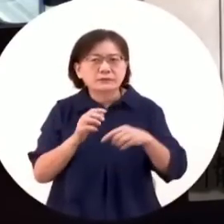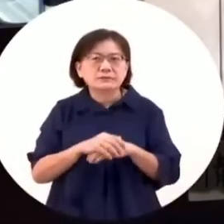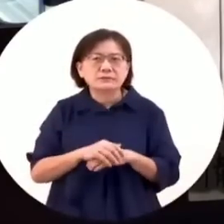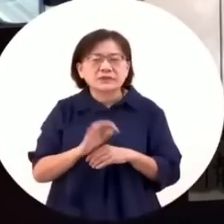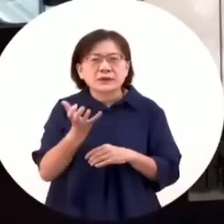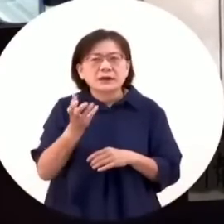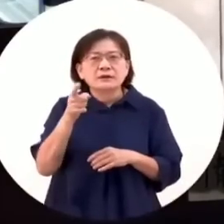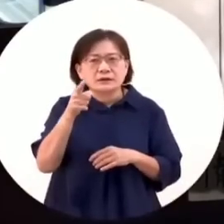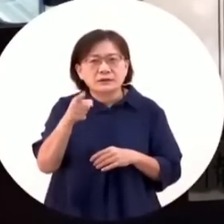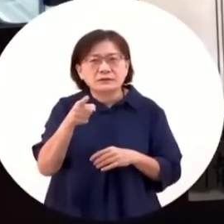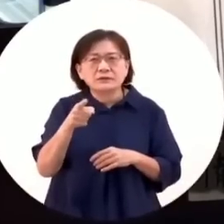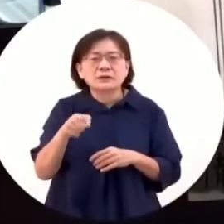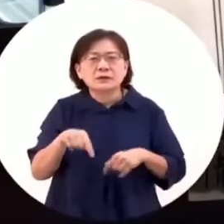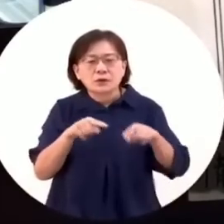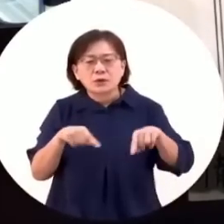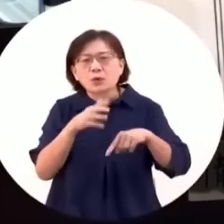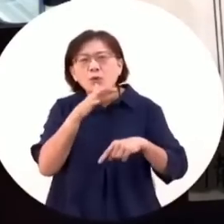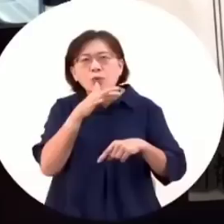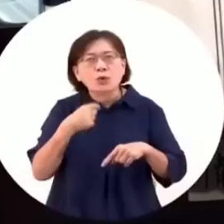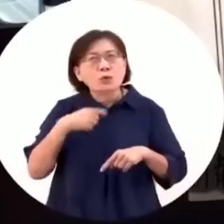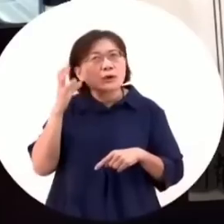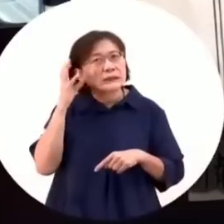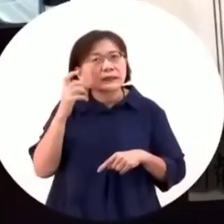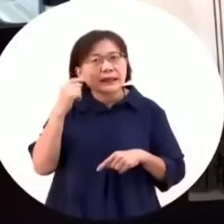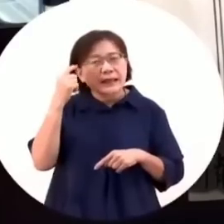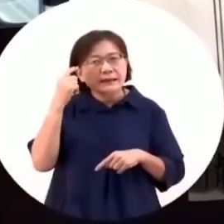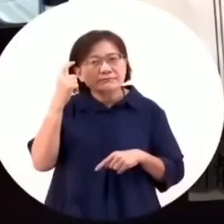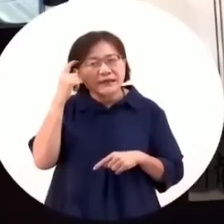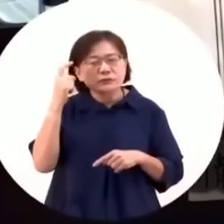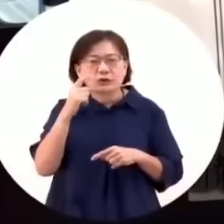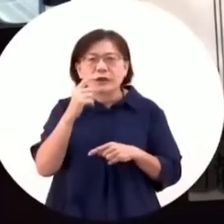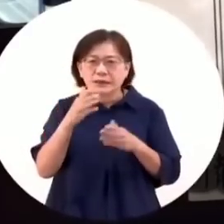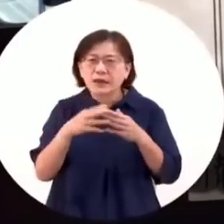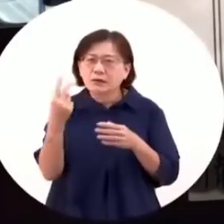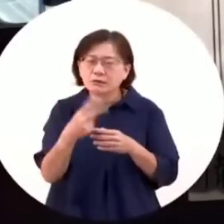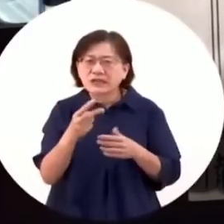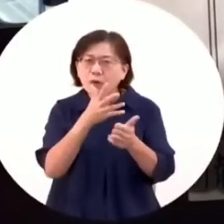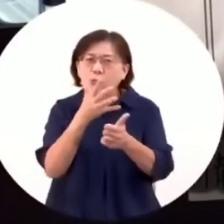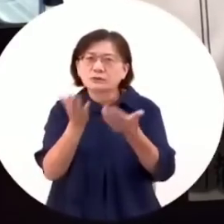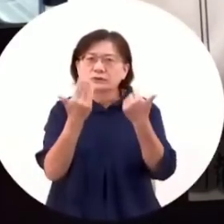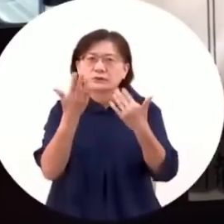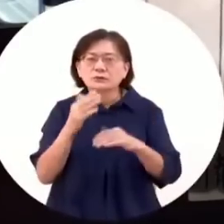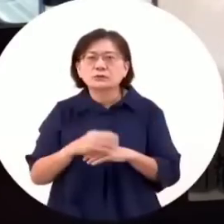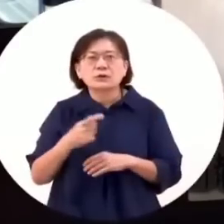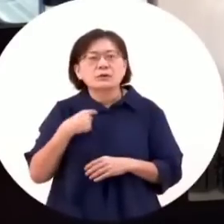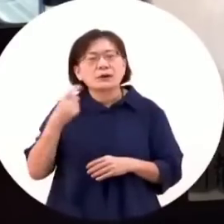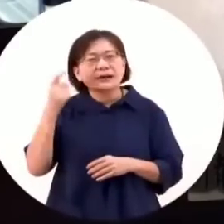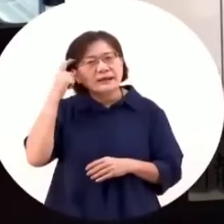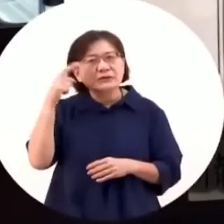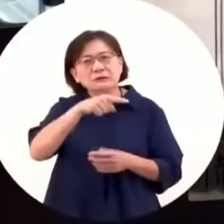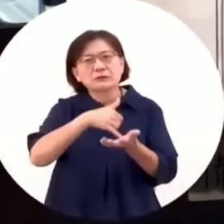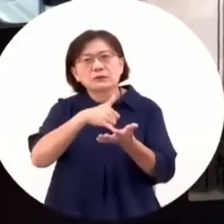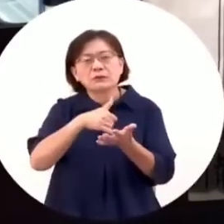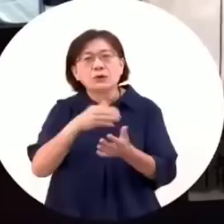讲爱有思考诶空间啦。 有思考诶空间，你搁咧叹号伊就对，你就是无够魄力嘛。哦，诶